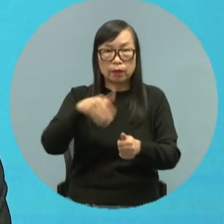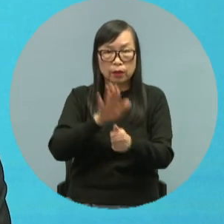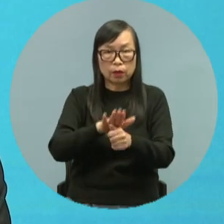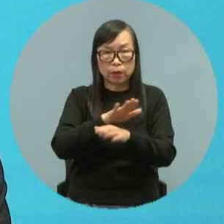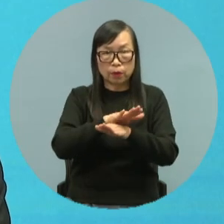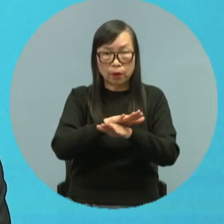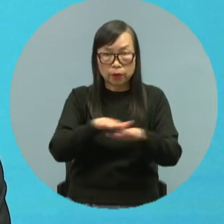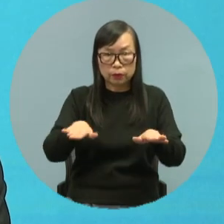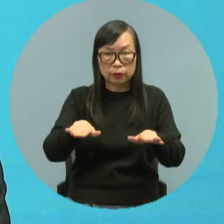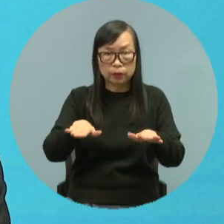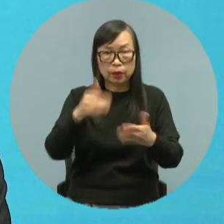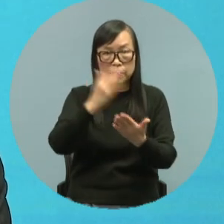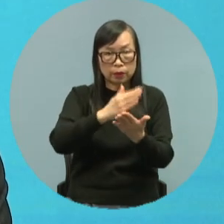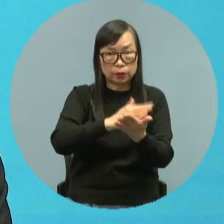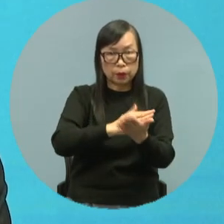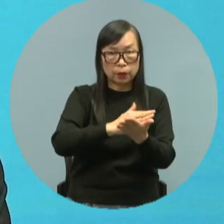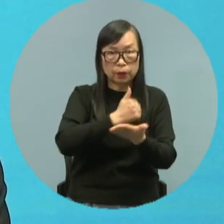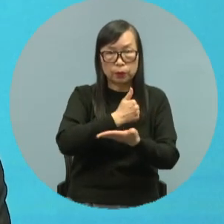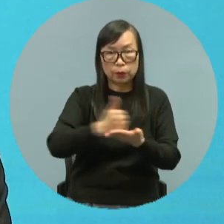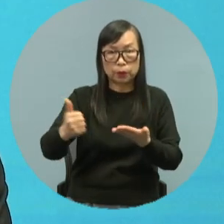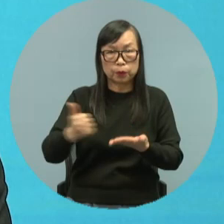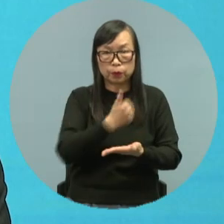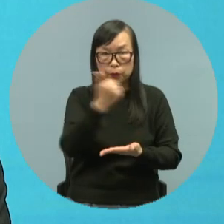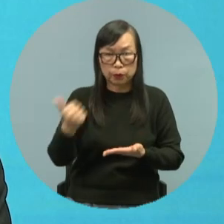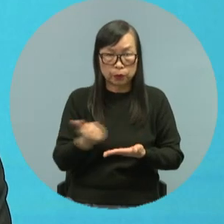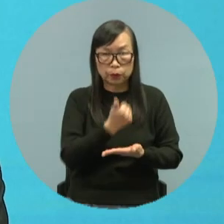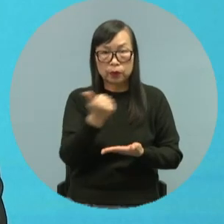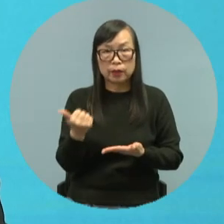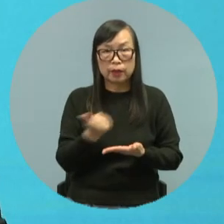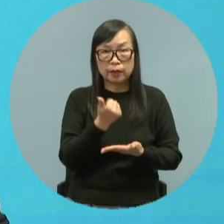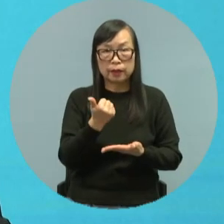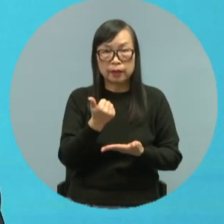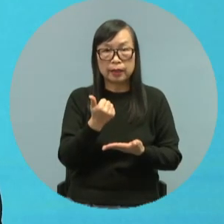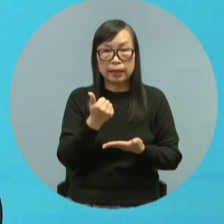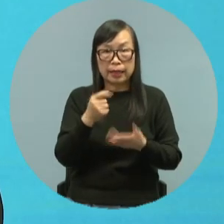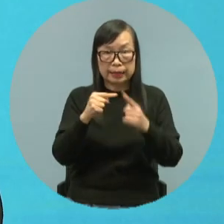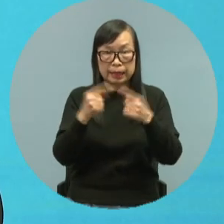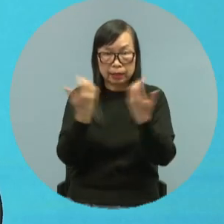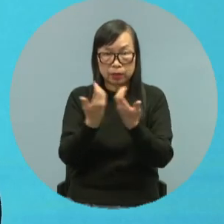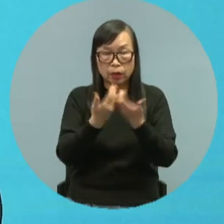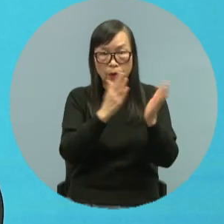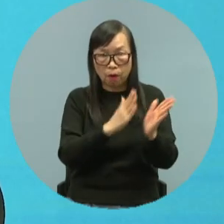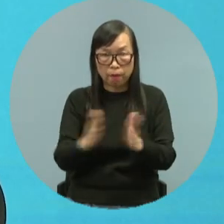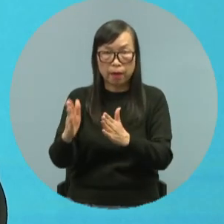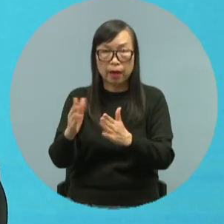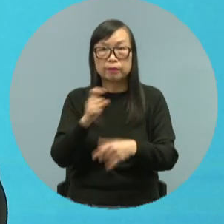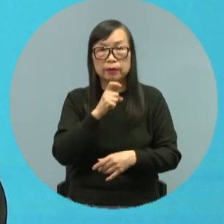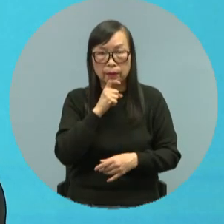全、有序和順暢地進行，我們會設人數的安排。